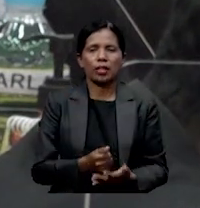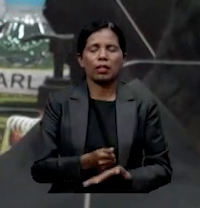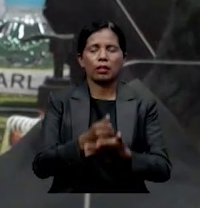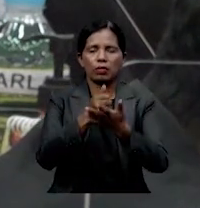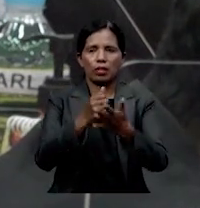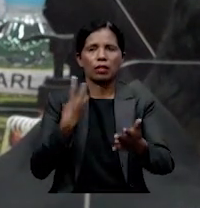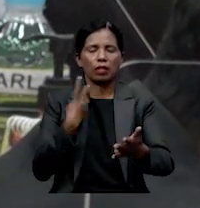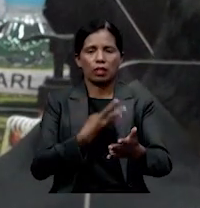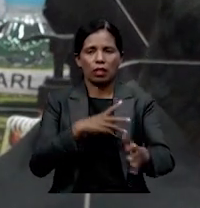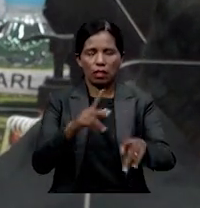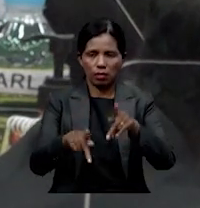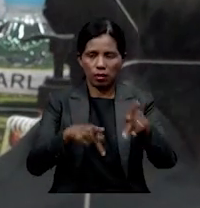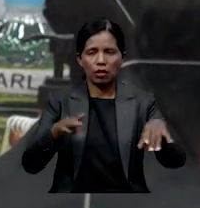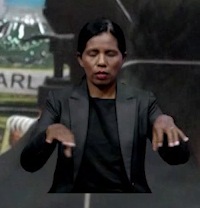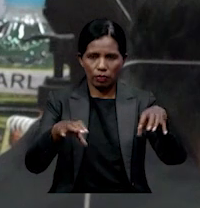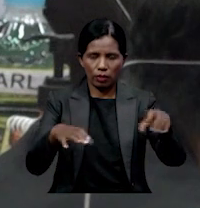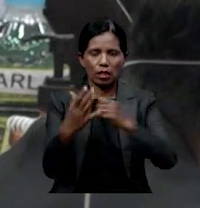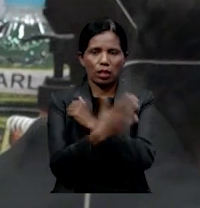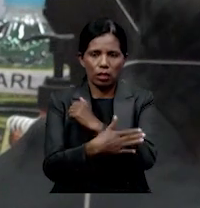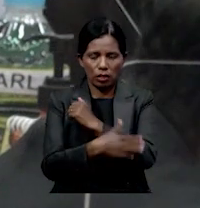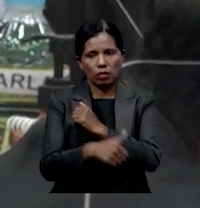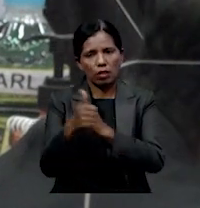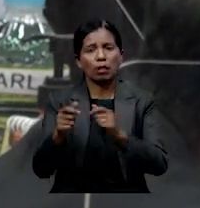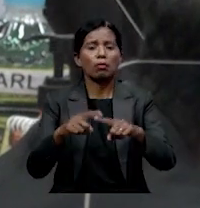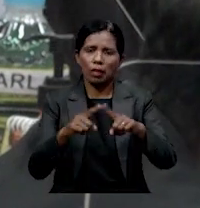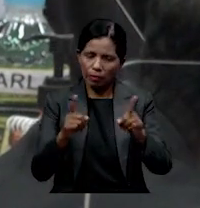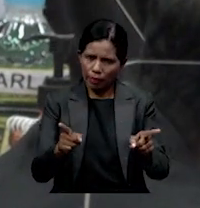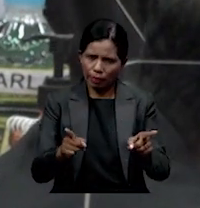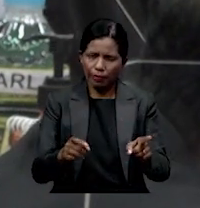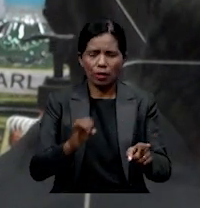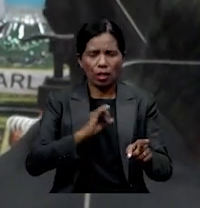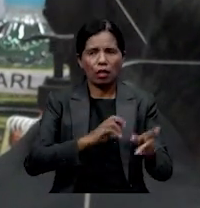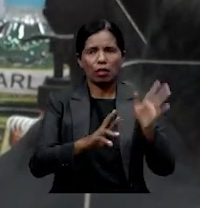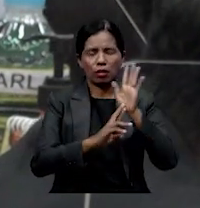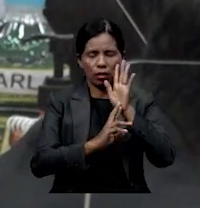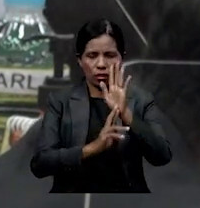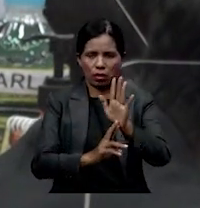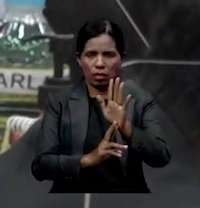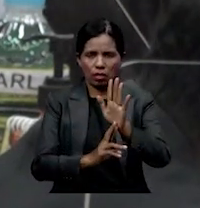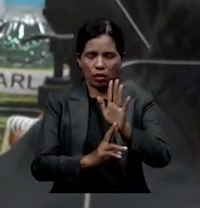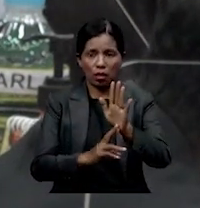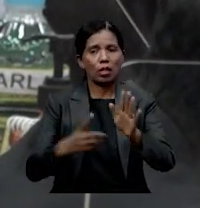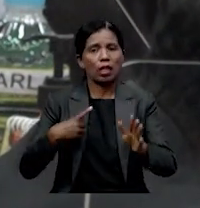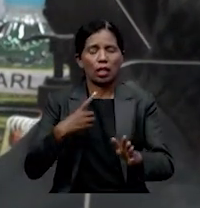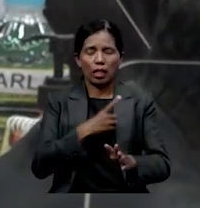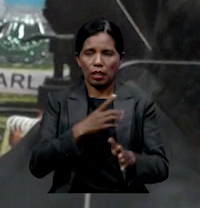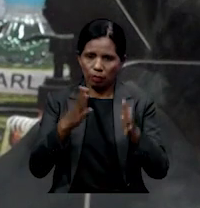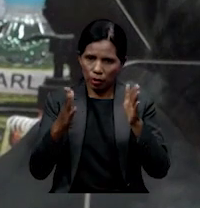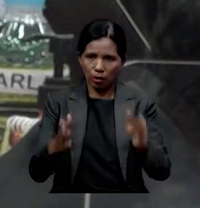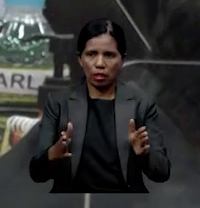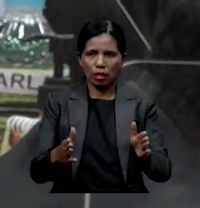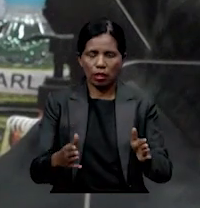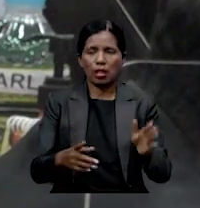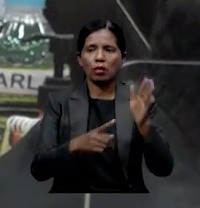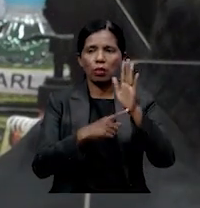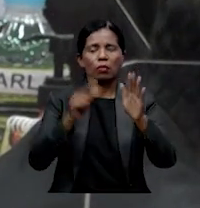ema sirane ba servisu iha rai liu. Mai be makne. Hau nuda representante povo hato oba